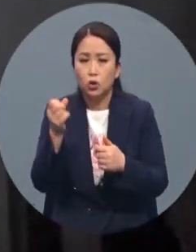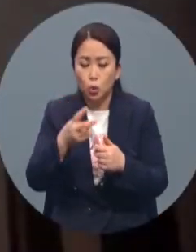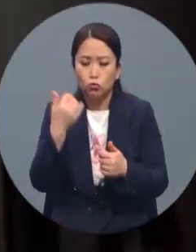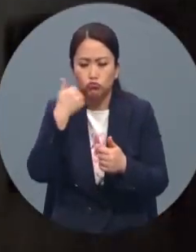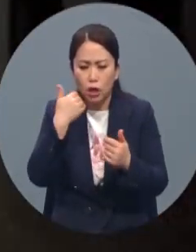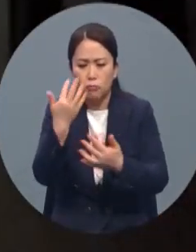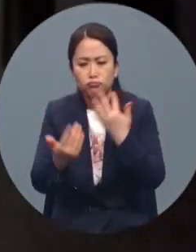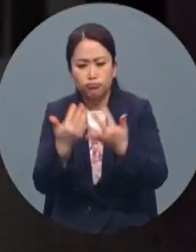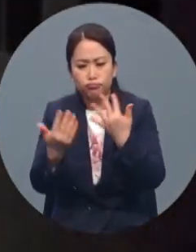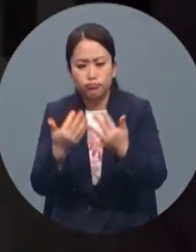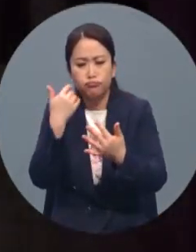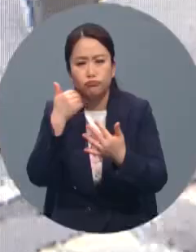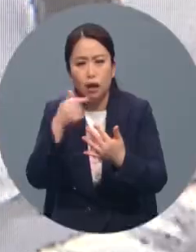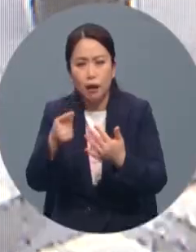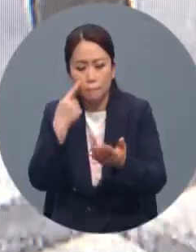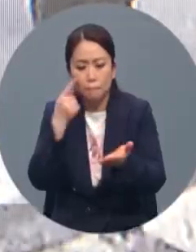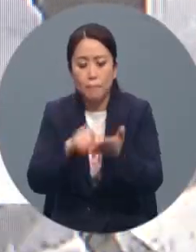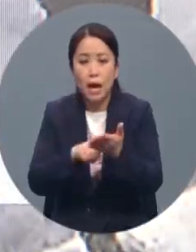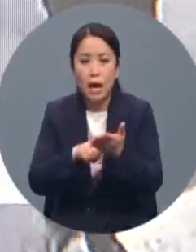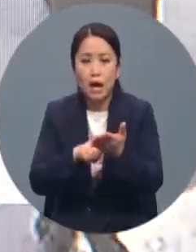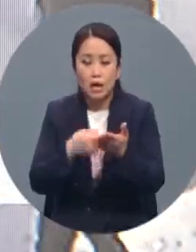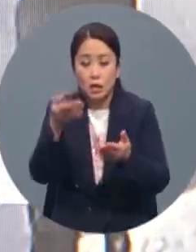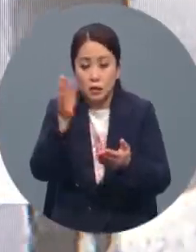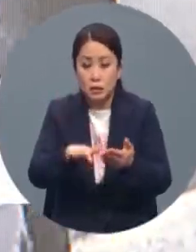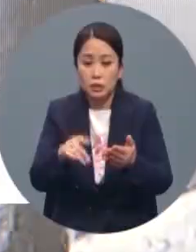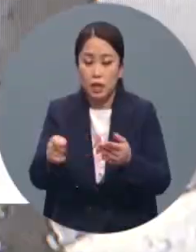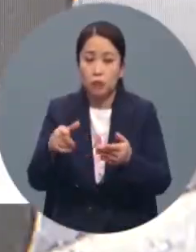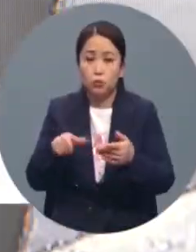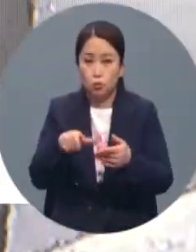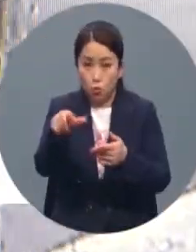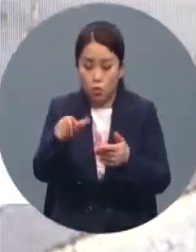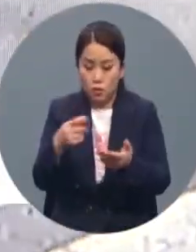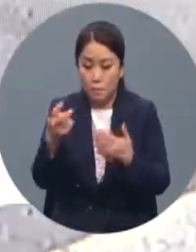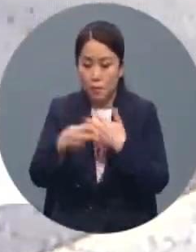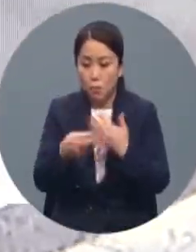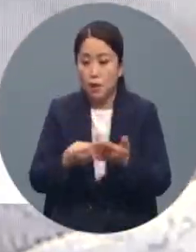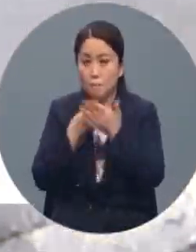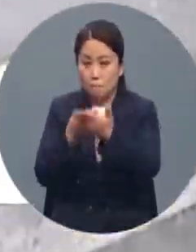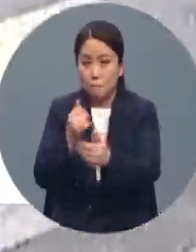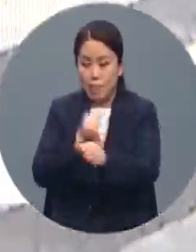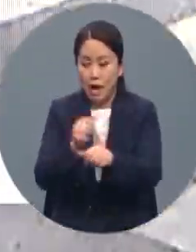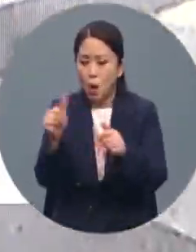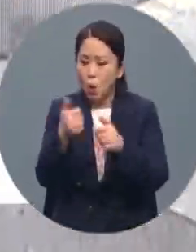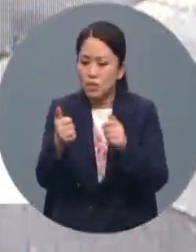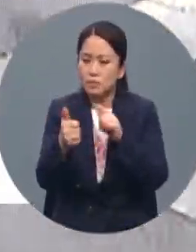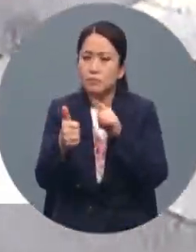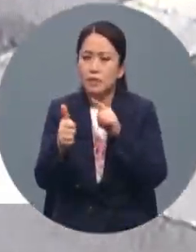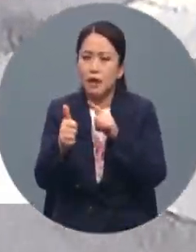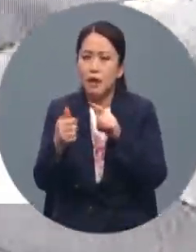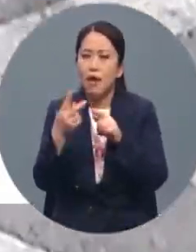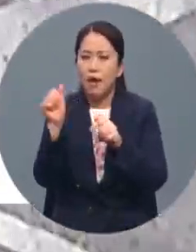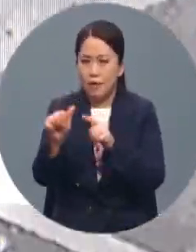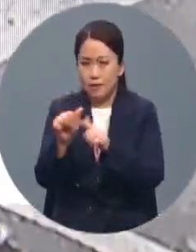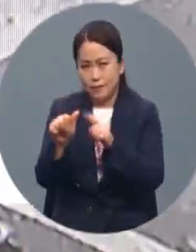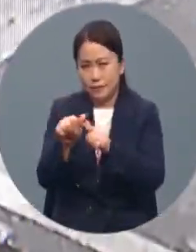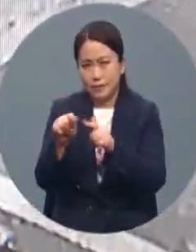지른 흔적도 발견됐습니다. 그런데 도로에서 병원으로 옮겨진 50대 A씨가 살인용의자로